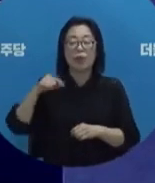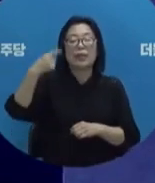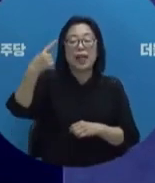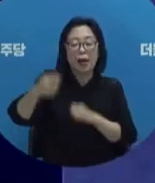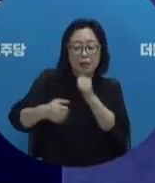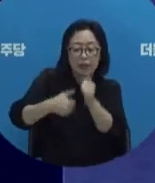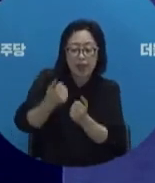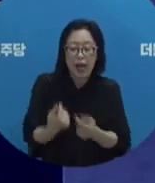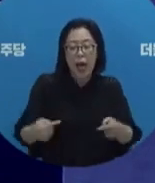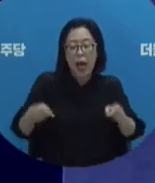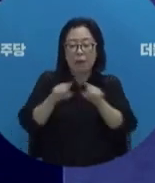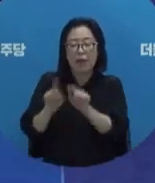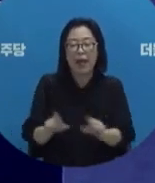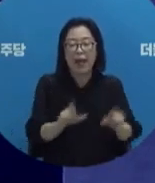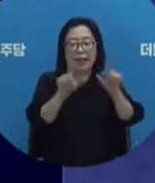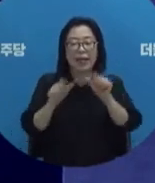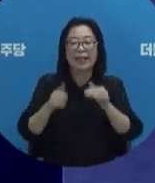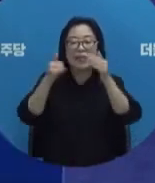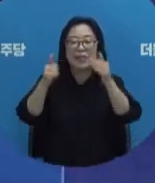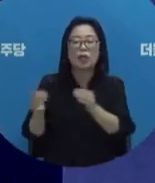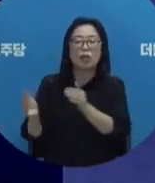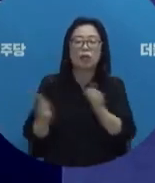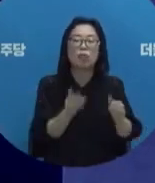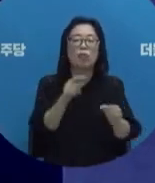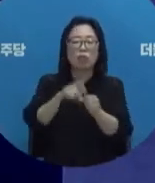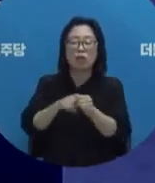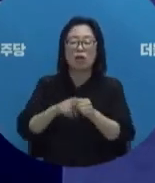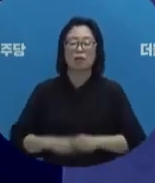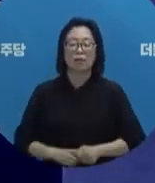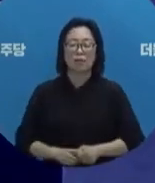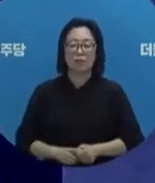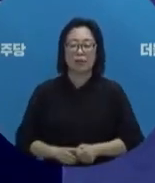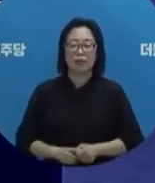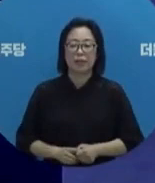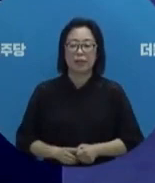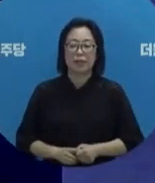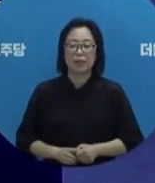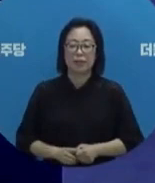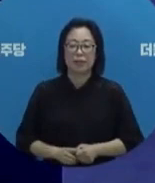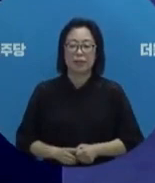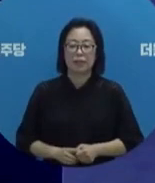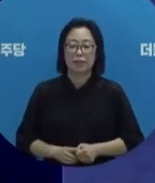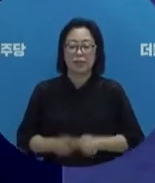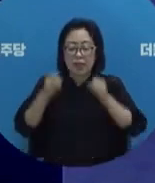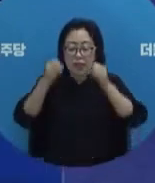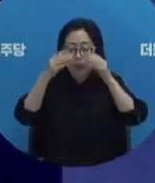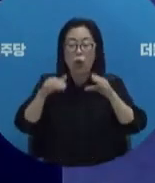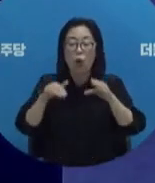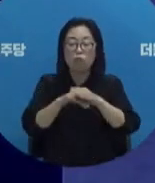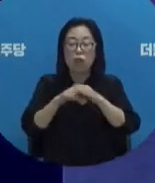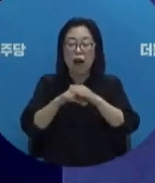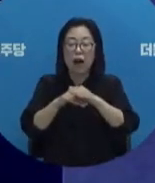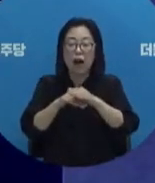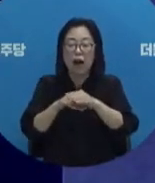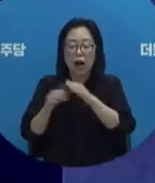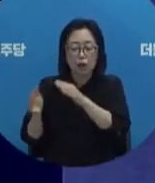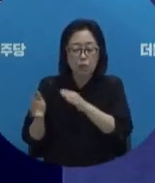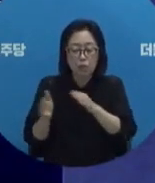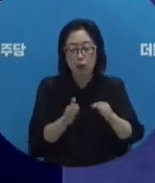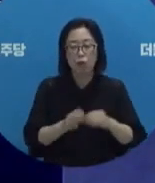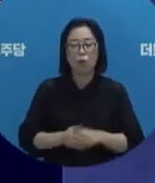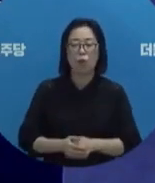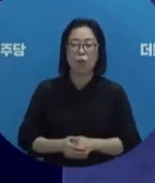살아갈 세상을 준비해야합니다 전환 적인 신문 명 시대를 선도적으로 준비하고